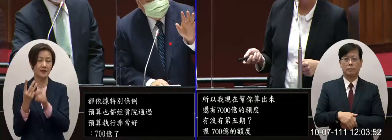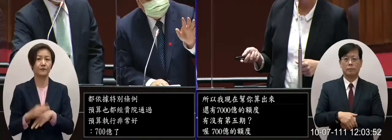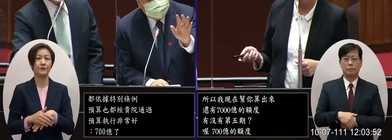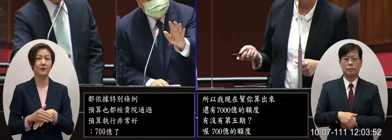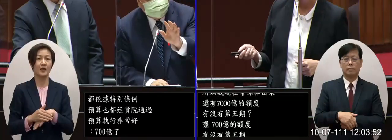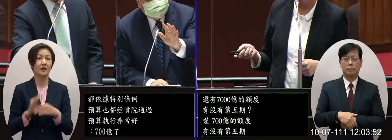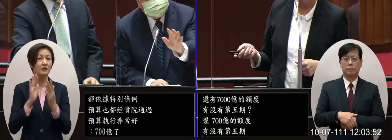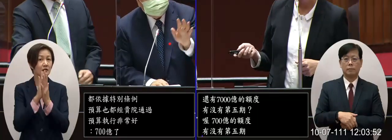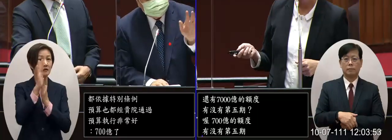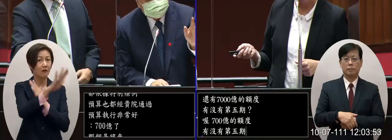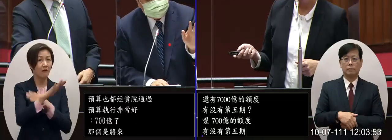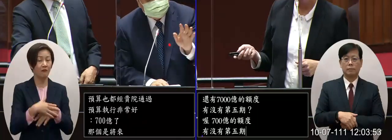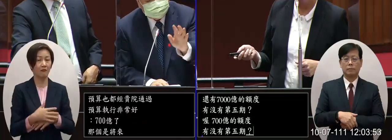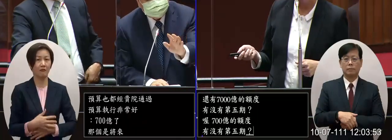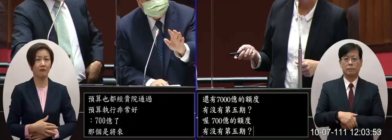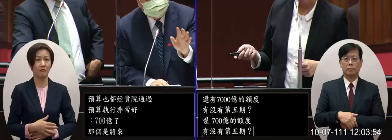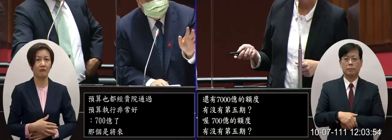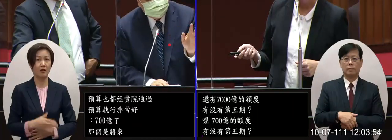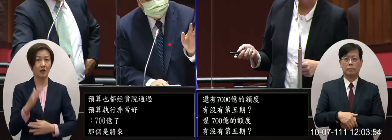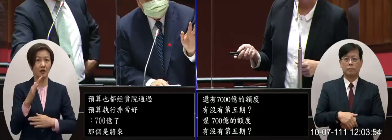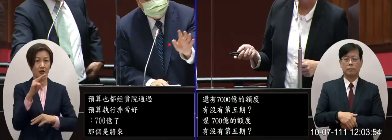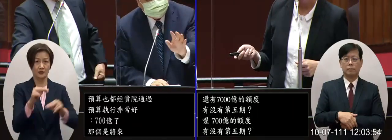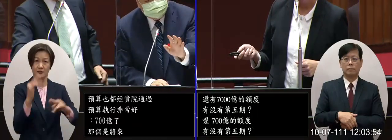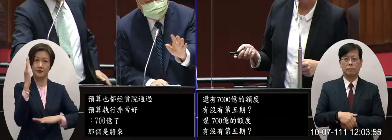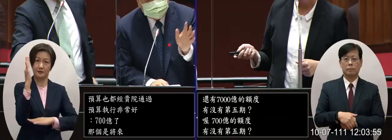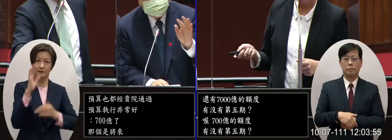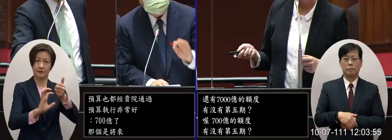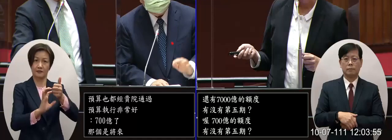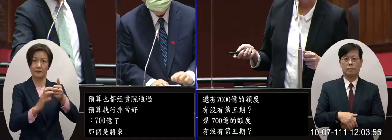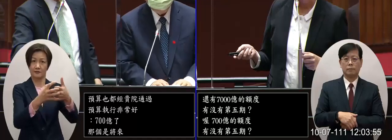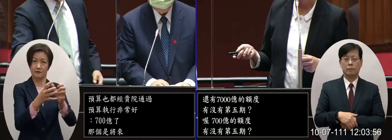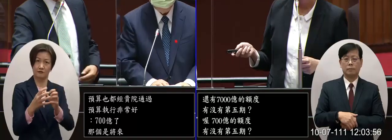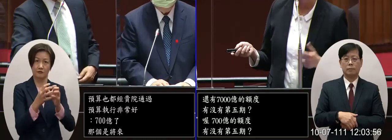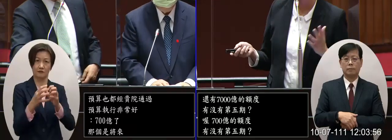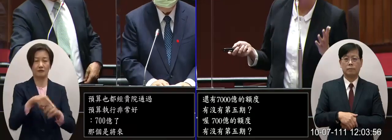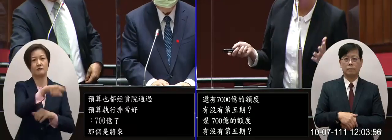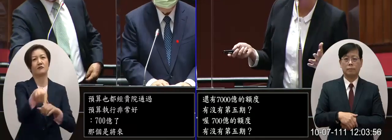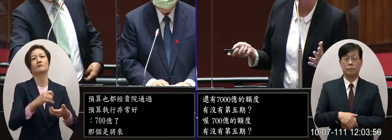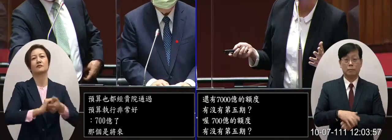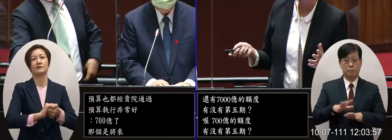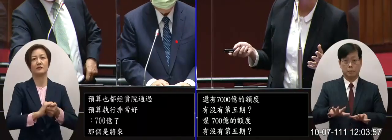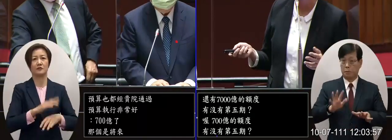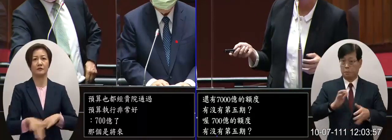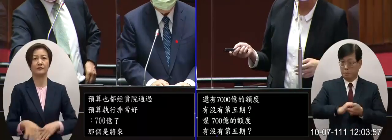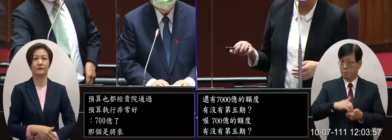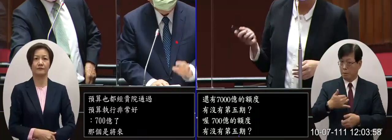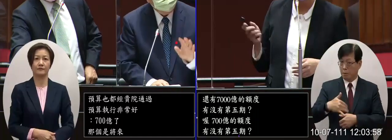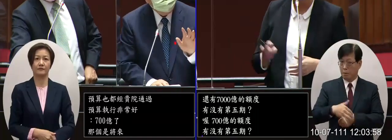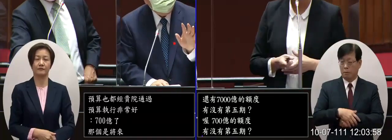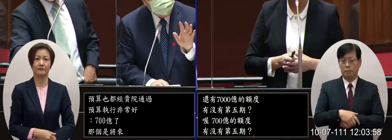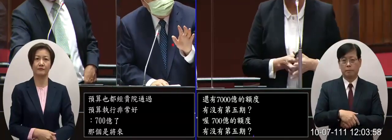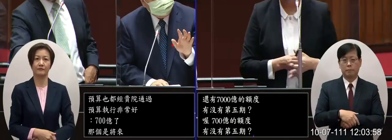以后由将来的行政的一个团队来决定。 所以你现在不决定？